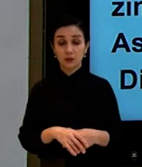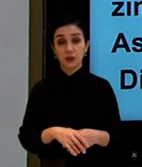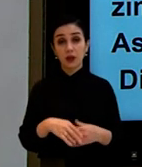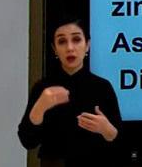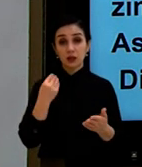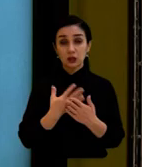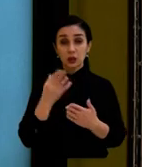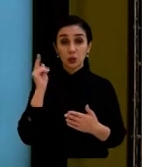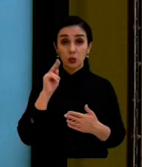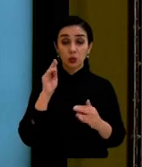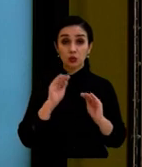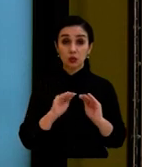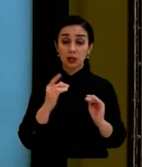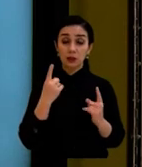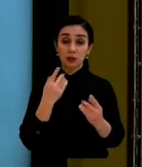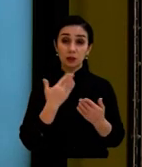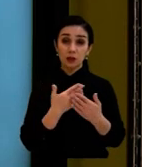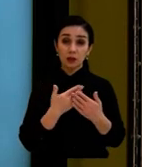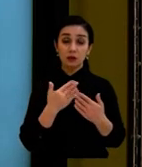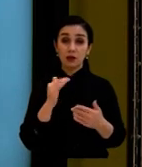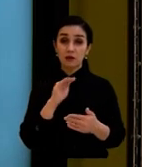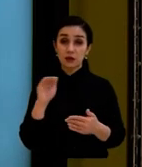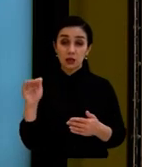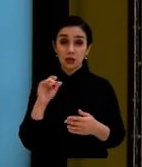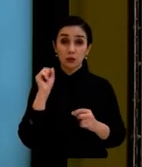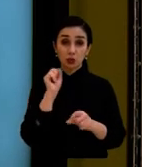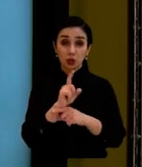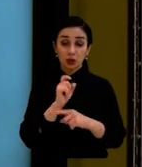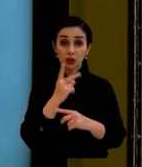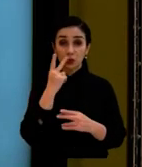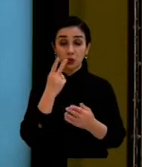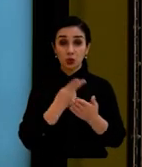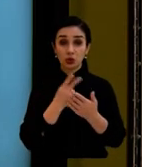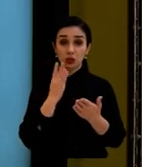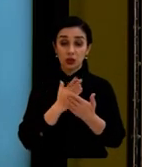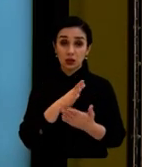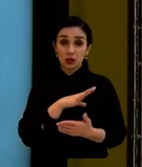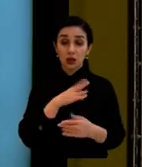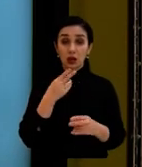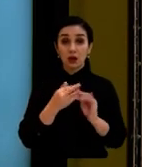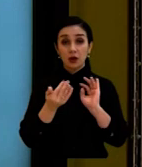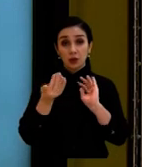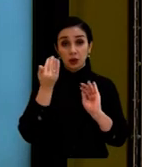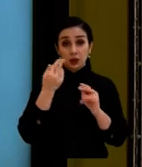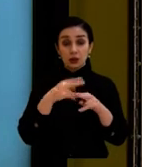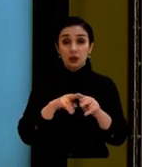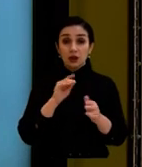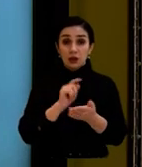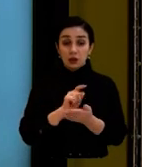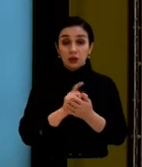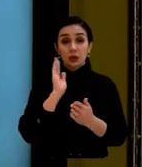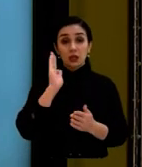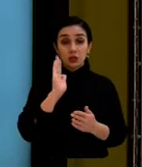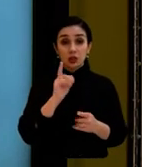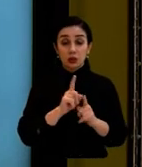Aziz o'quvchilar, bu bir rasmiy buyruqning ko'rinishi edi. Biz avvalgi darslarimizda kelajagimizning